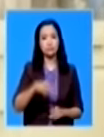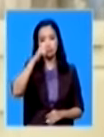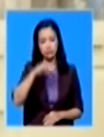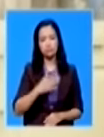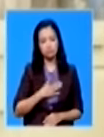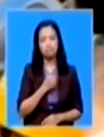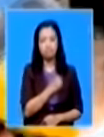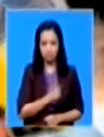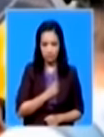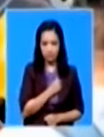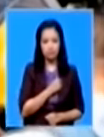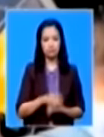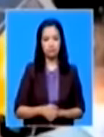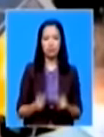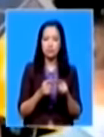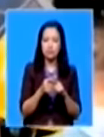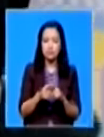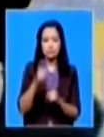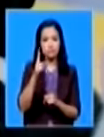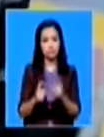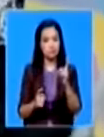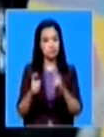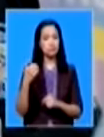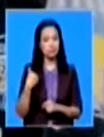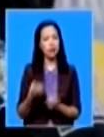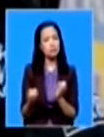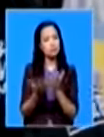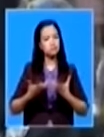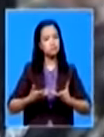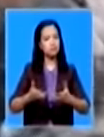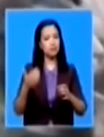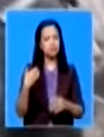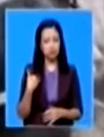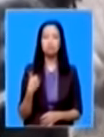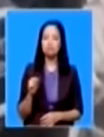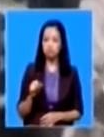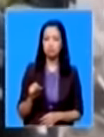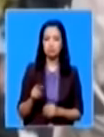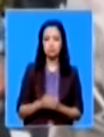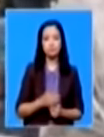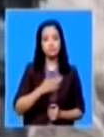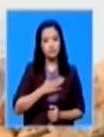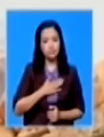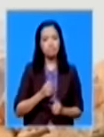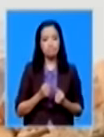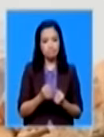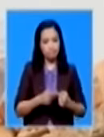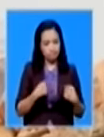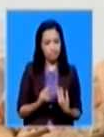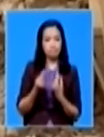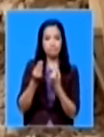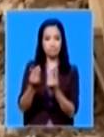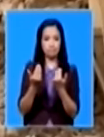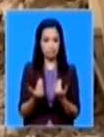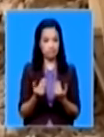ความเสียใจนะมีการบาดเจ็บเสียชีวิตนะครับมีความเสียหายมากพอสมควรนะผมก็ได้แต่ให้กำลังใจในขณะนี้นะครับ